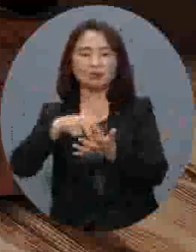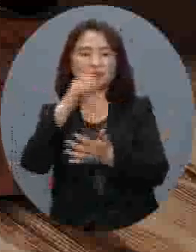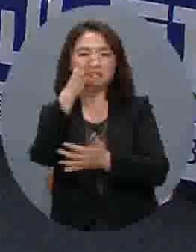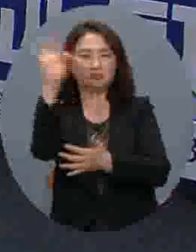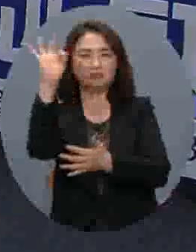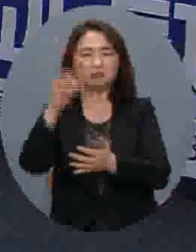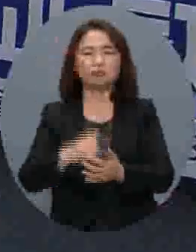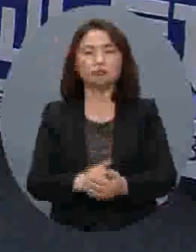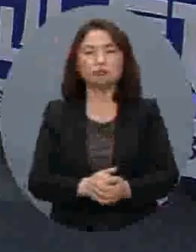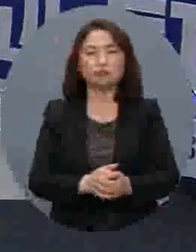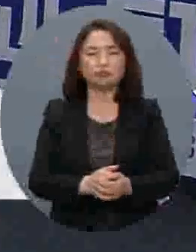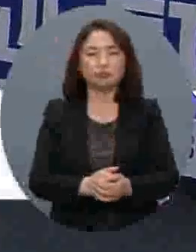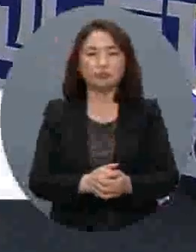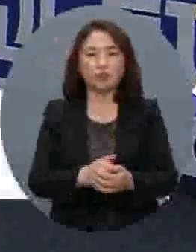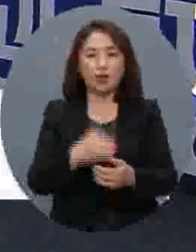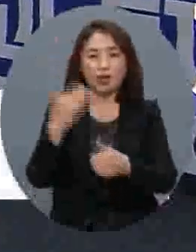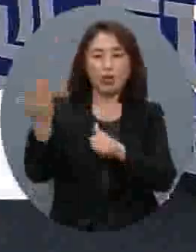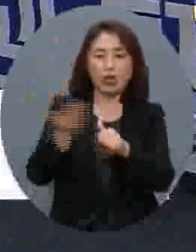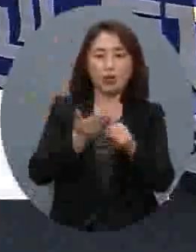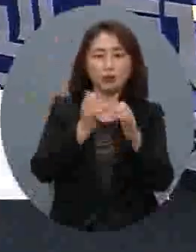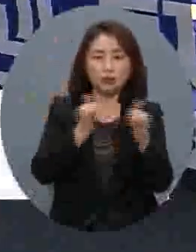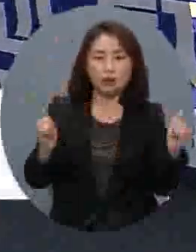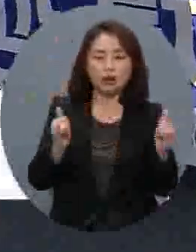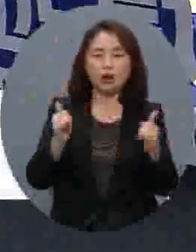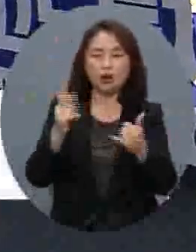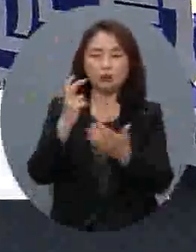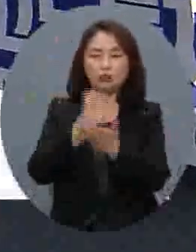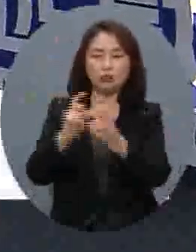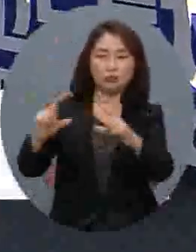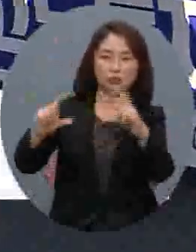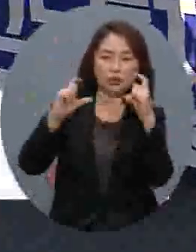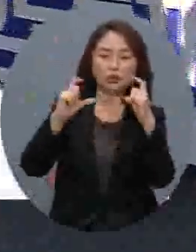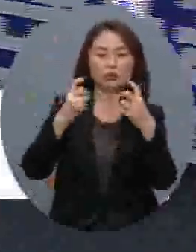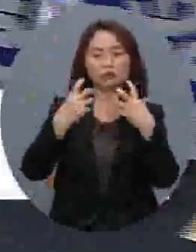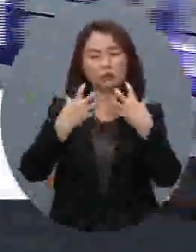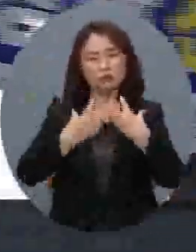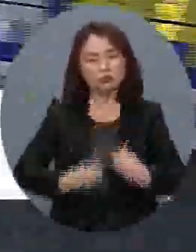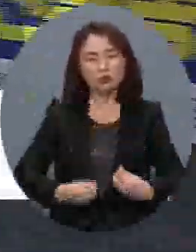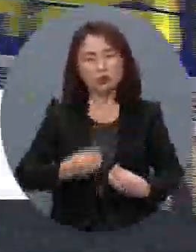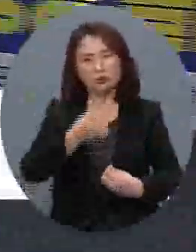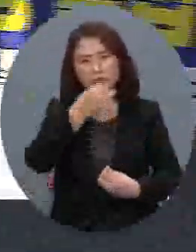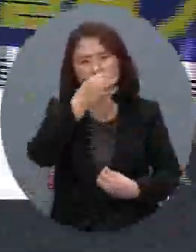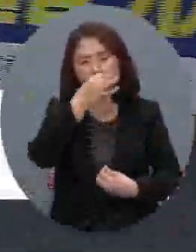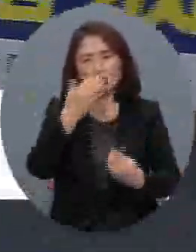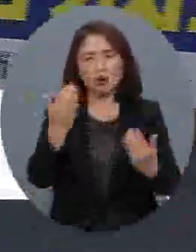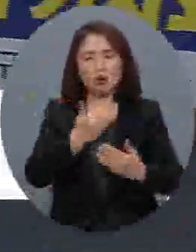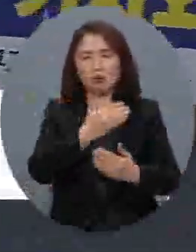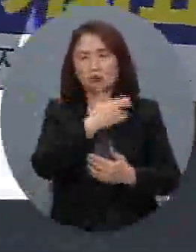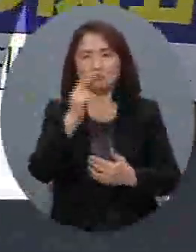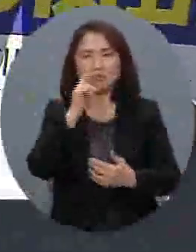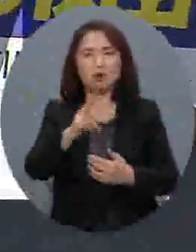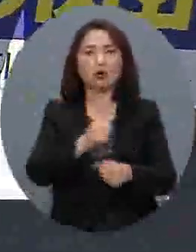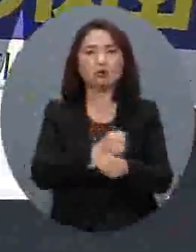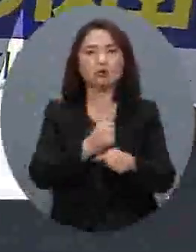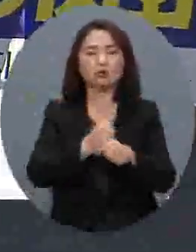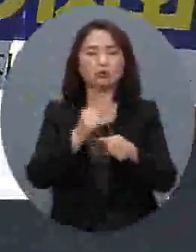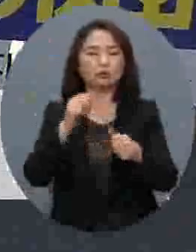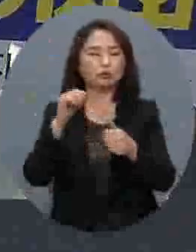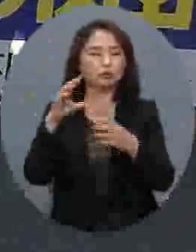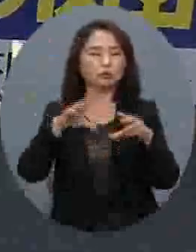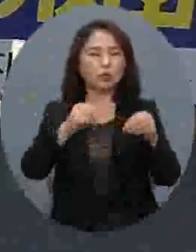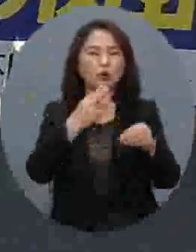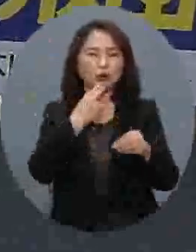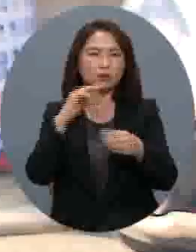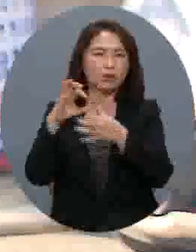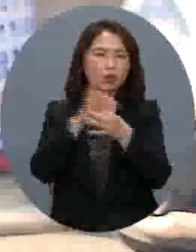때문입니다. 해고 노동자들은 법원의 결정에 실망과 참담함을 느낀다며 중단 없는 투쟁을